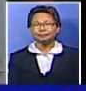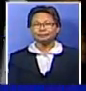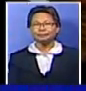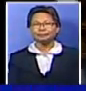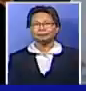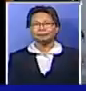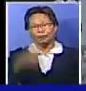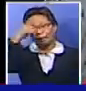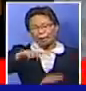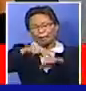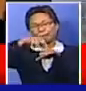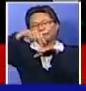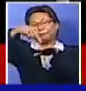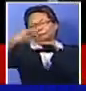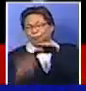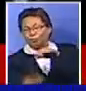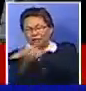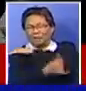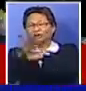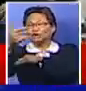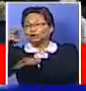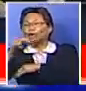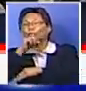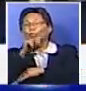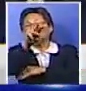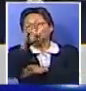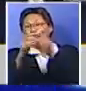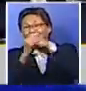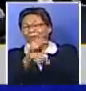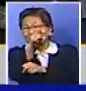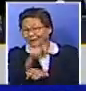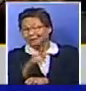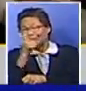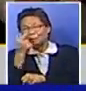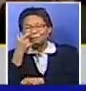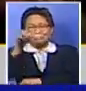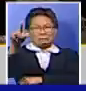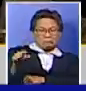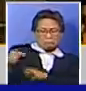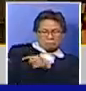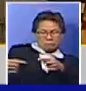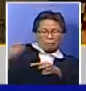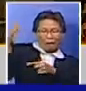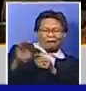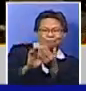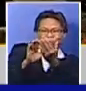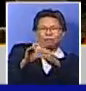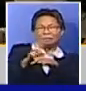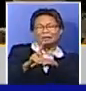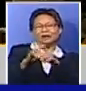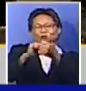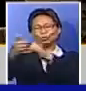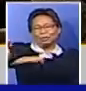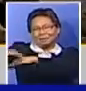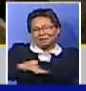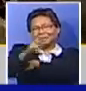sementara itu bagi penerjun negara Chong Jun Hong 27 tahun beliau tidak mahu memandang rendah kepada saingan yang akan dihadapinya Dias